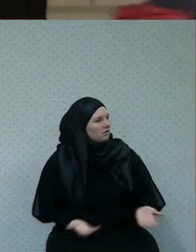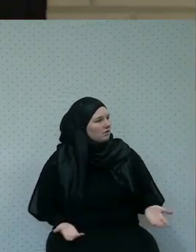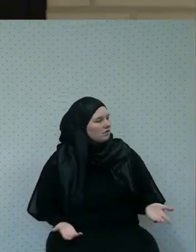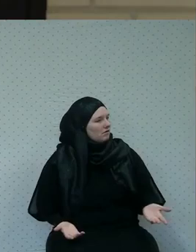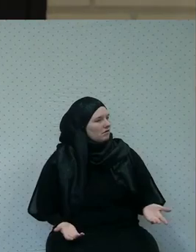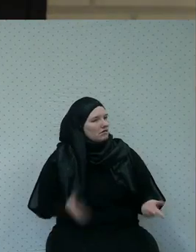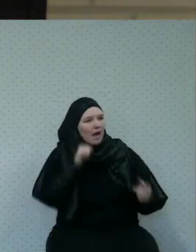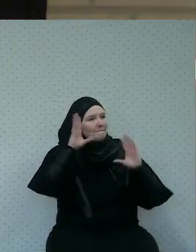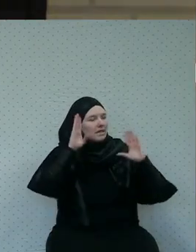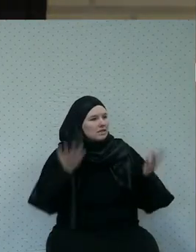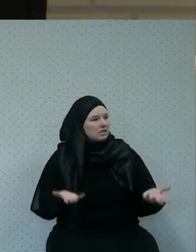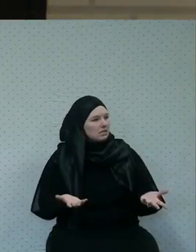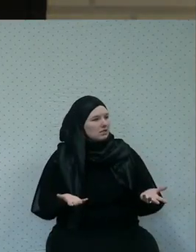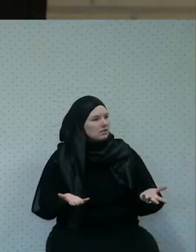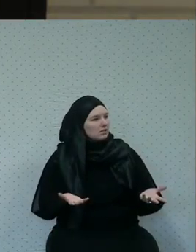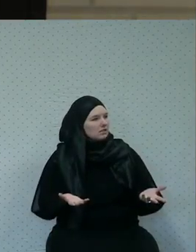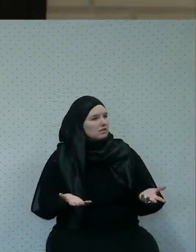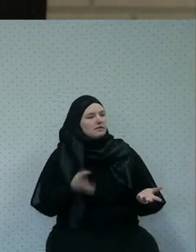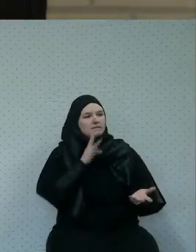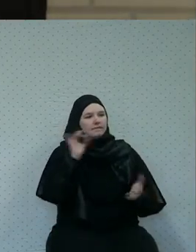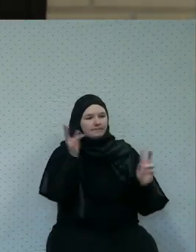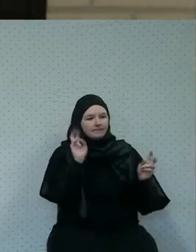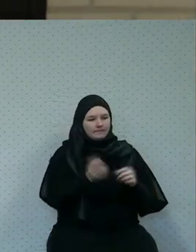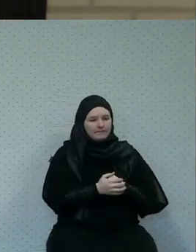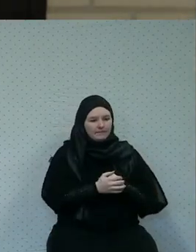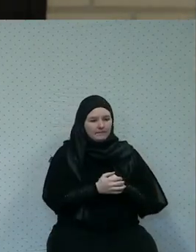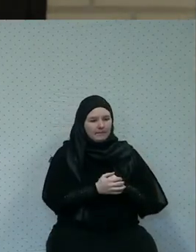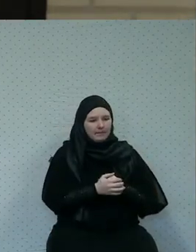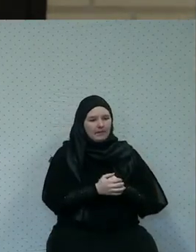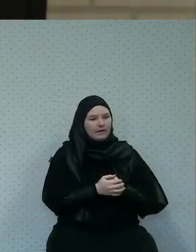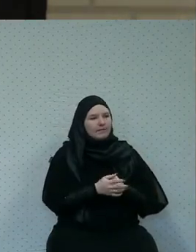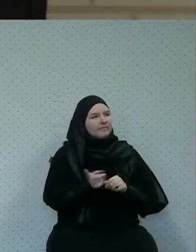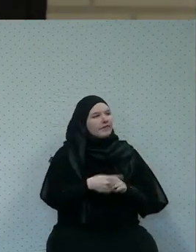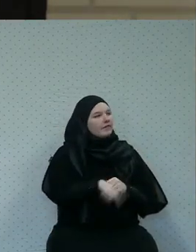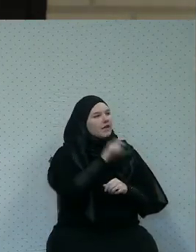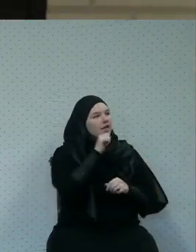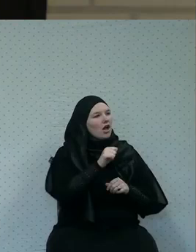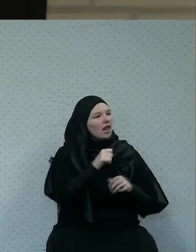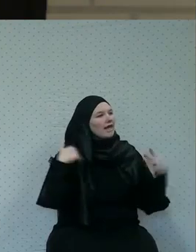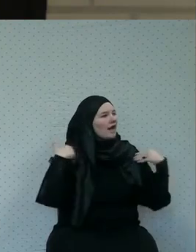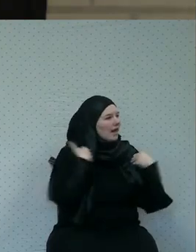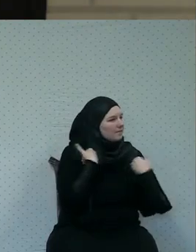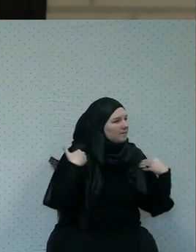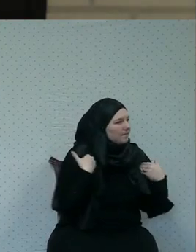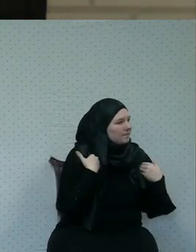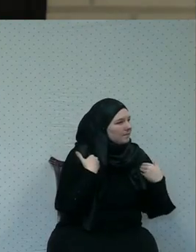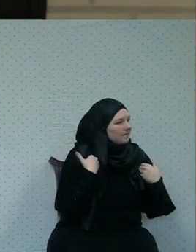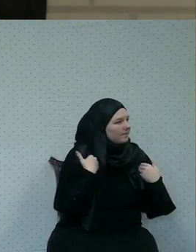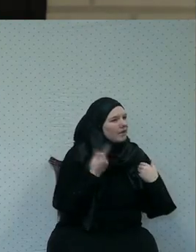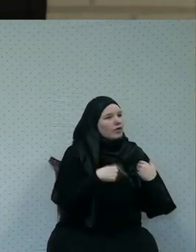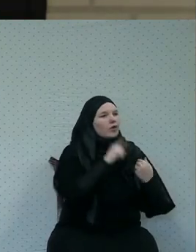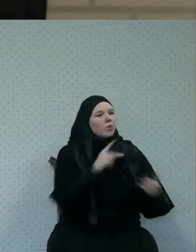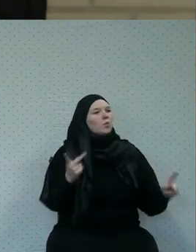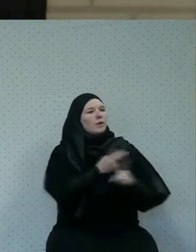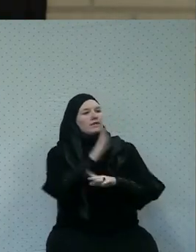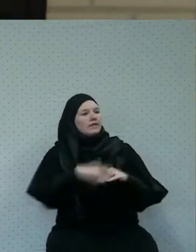إِلَّا كَالْأَنْعَامِ بَلْ هُمْ أَضَلِّ. They are like beasts and animals, they are even worse